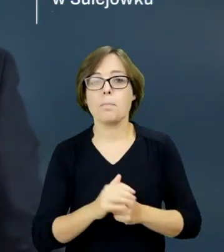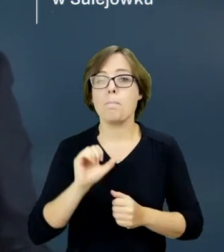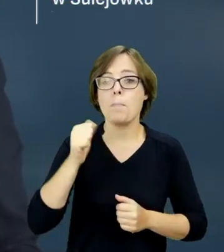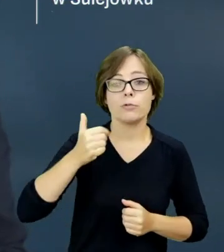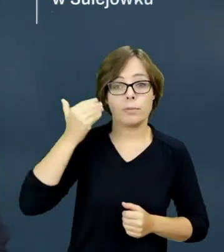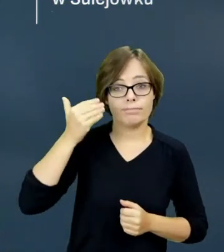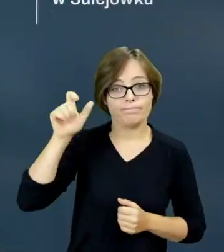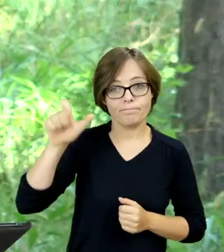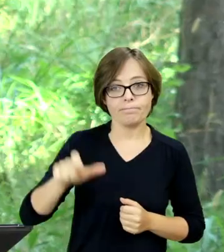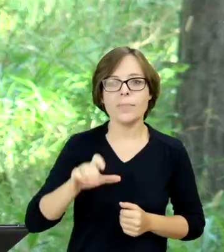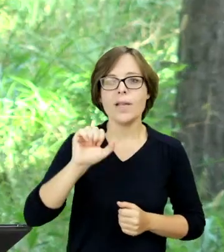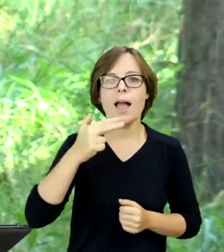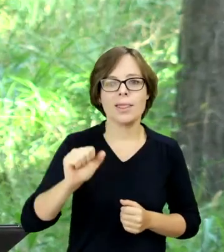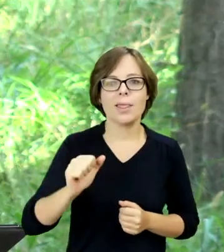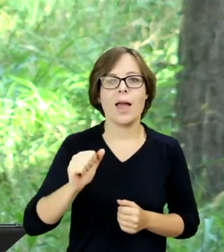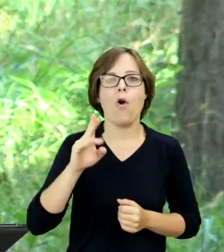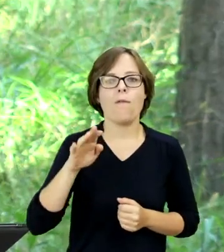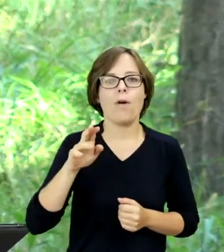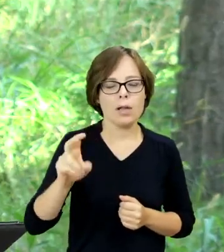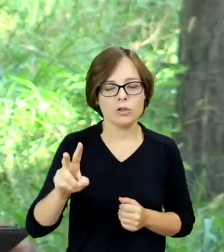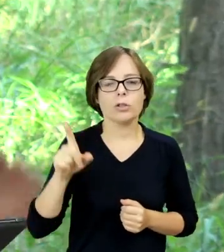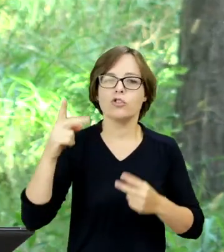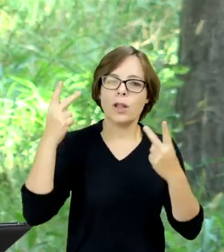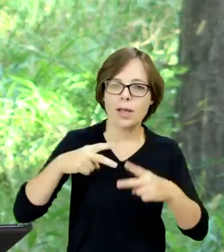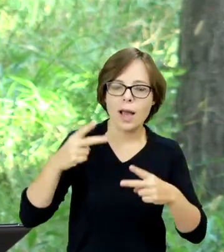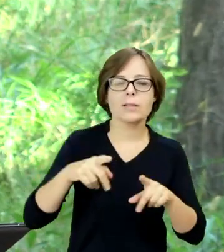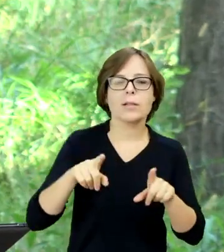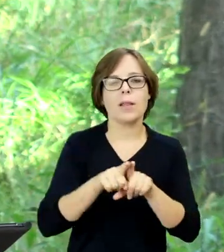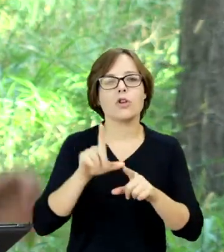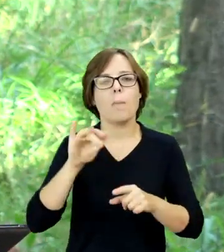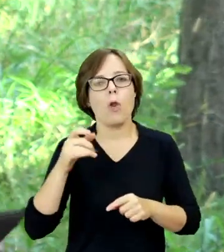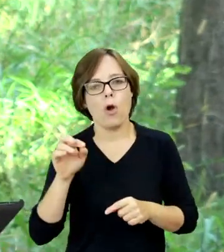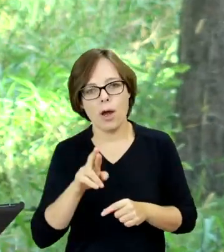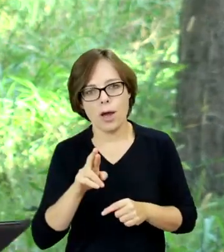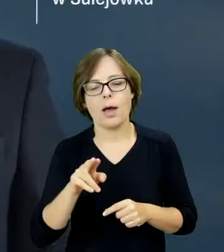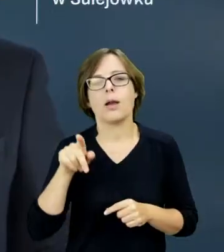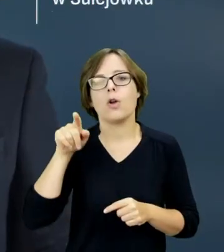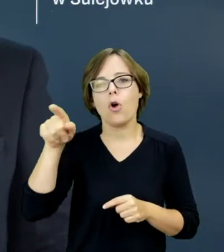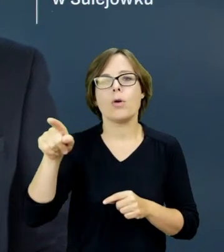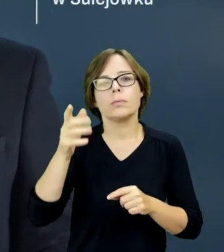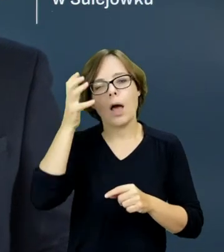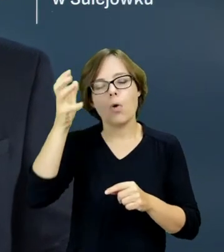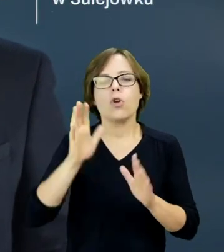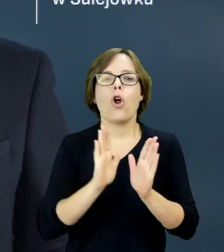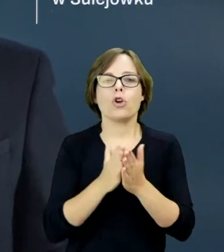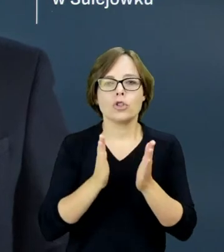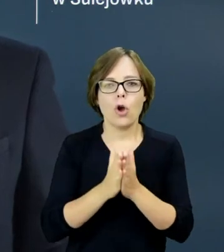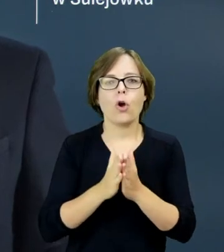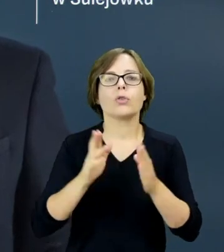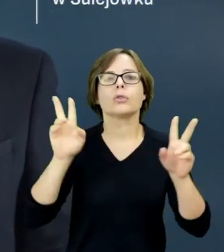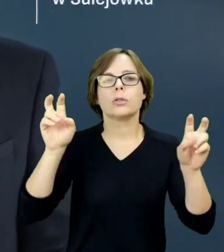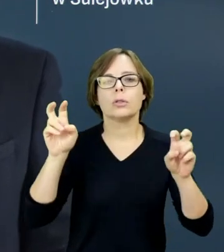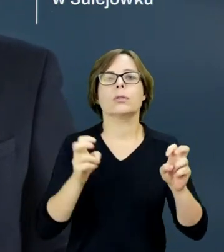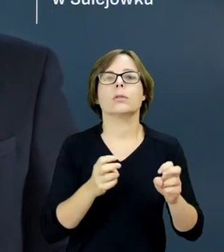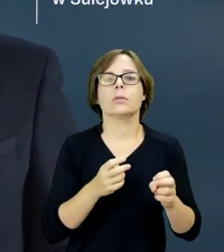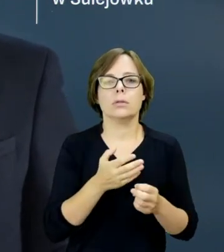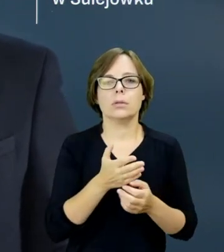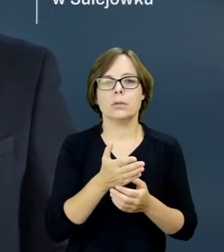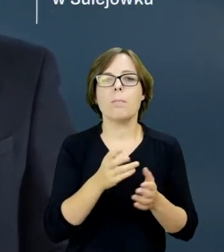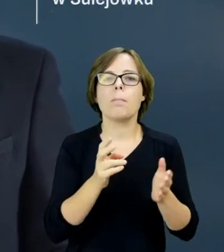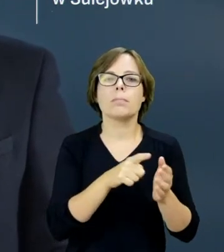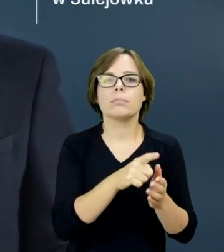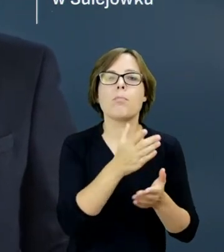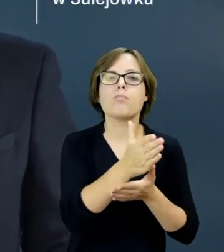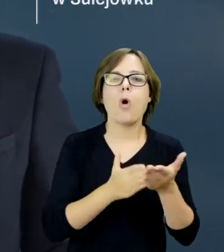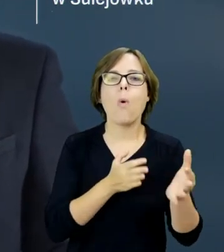Kowalczyk, dziennikarka i blogerka, autorka książki Brakująca połowa dziejów, krótka historia kobiet na ziemiach polskich. Tytuł